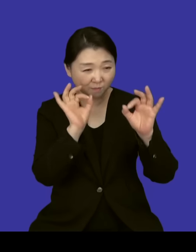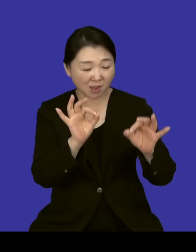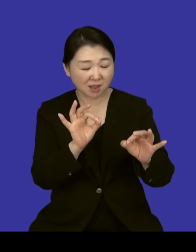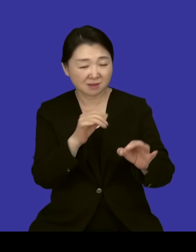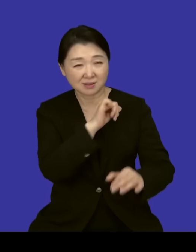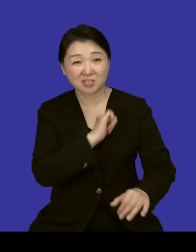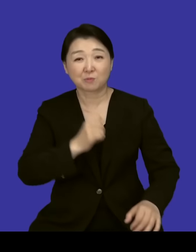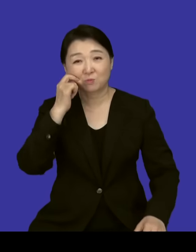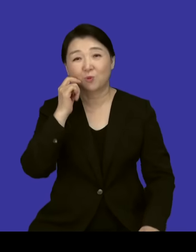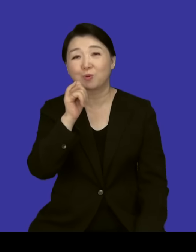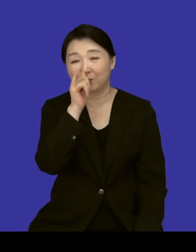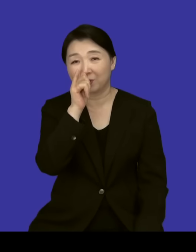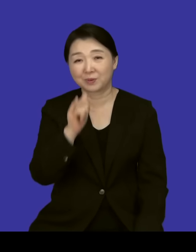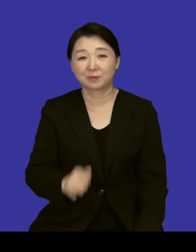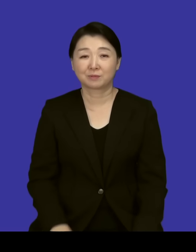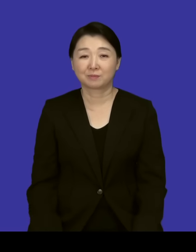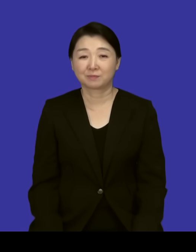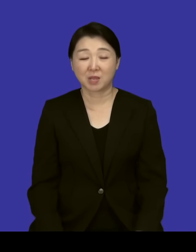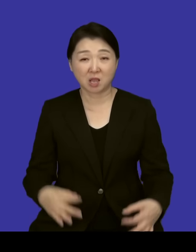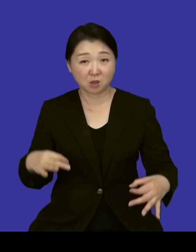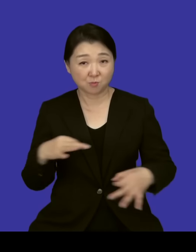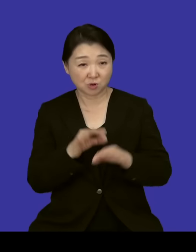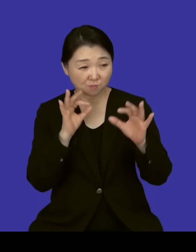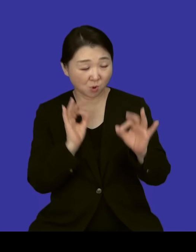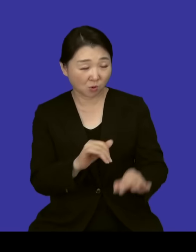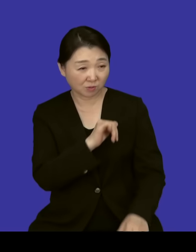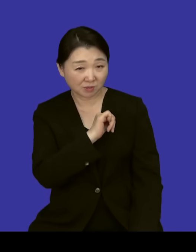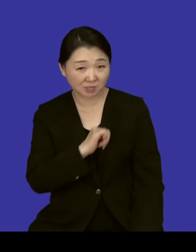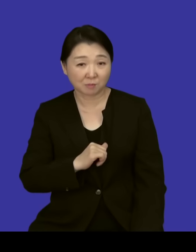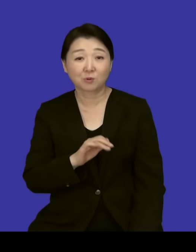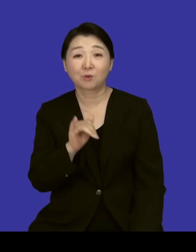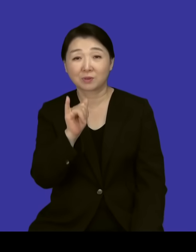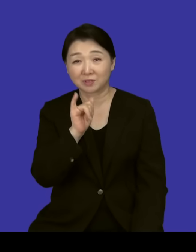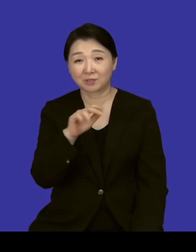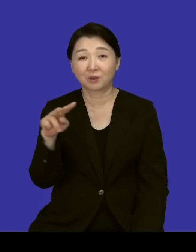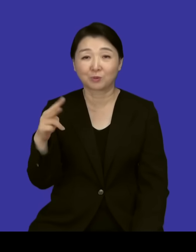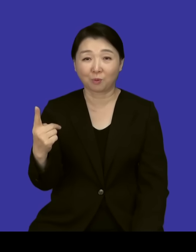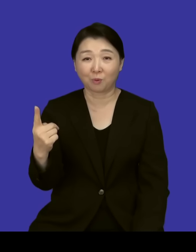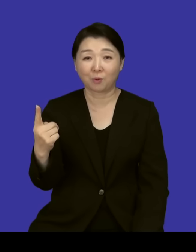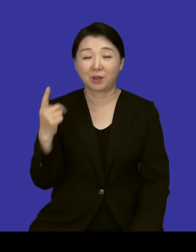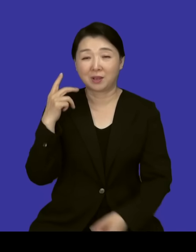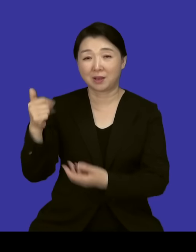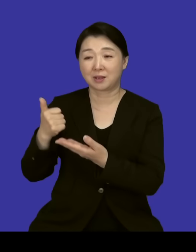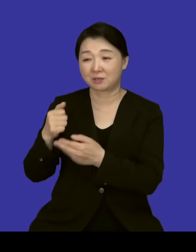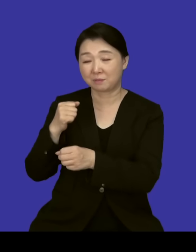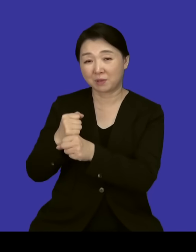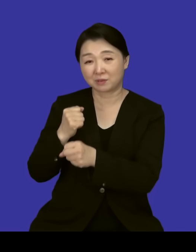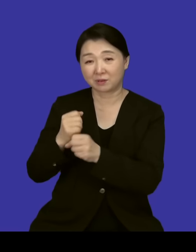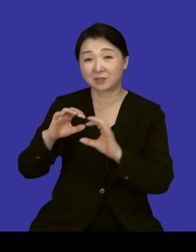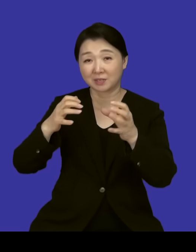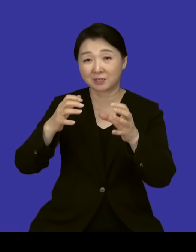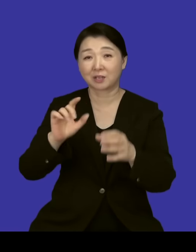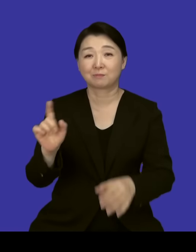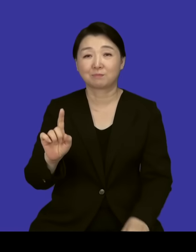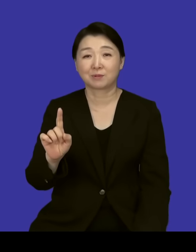게 있었었는데 불의를 보고도 참고 있어도 이 하나님이 만들어내신